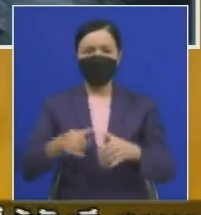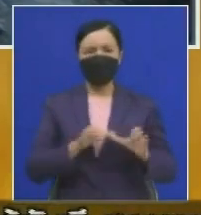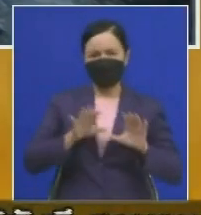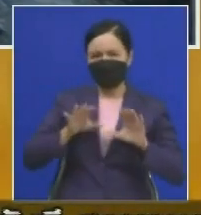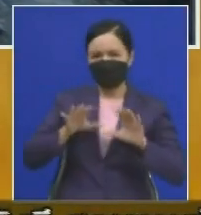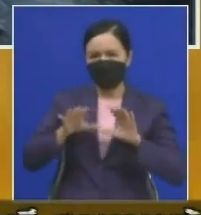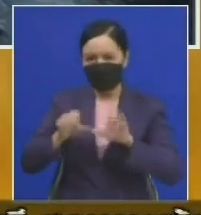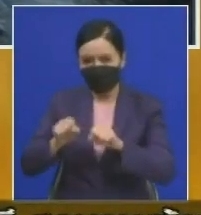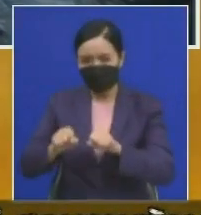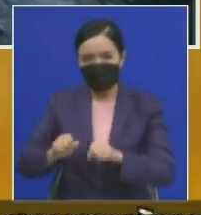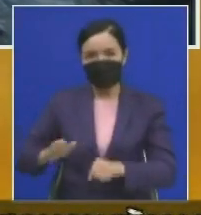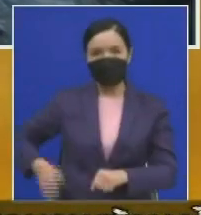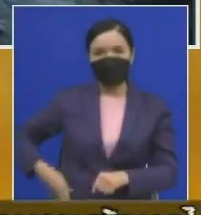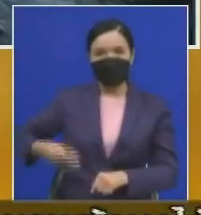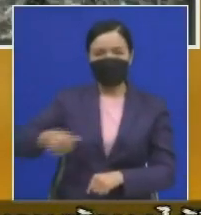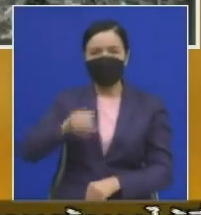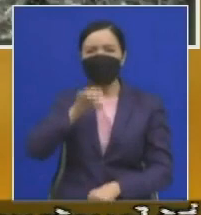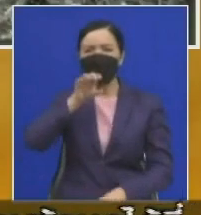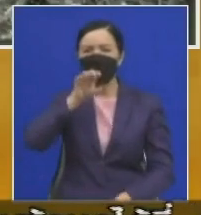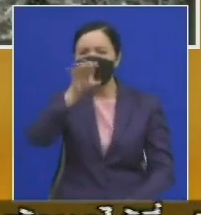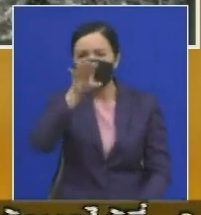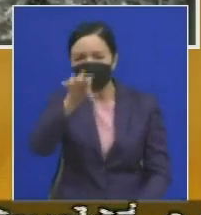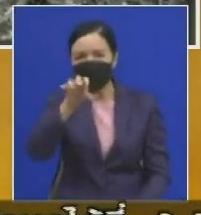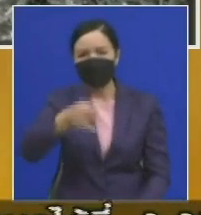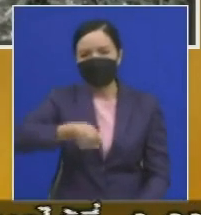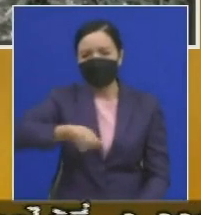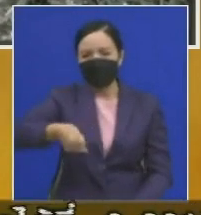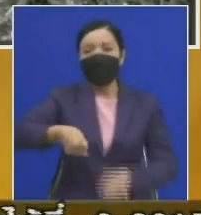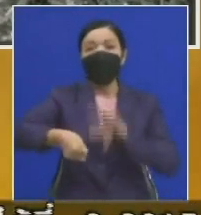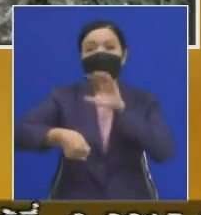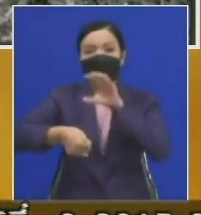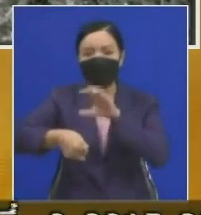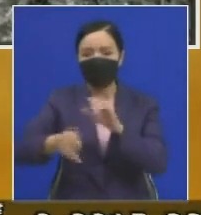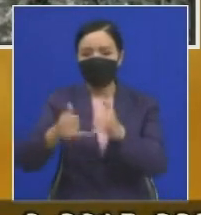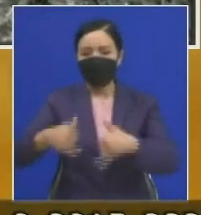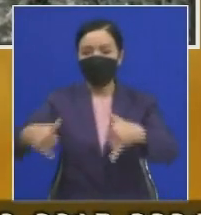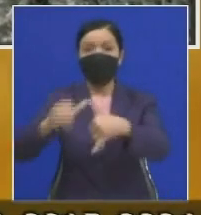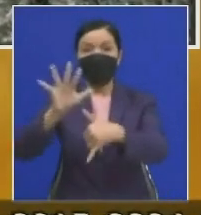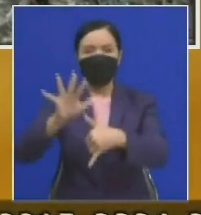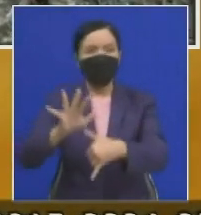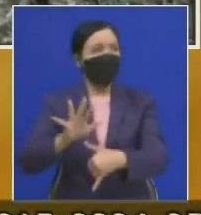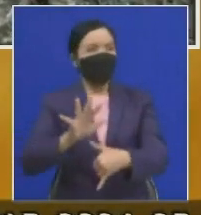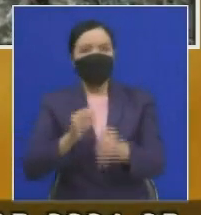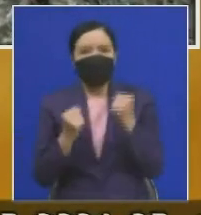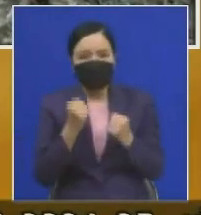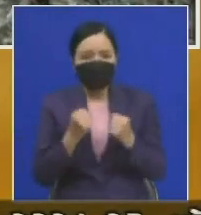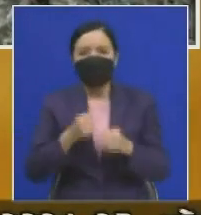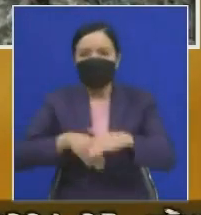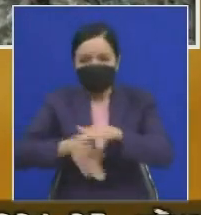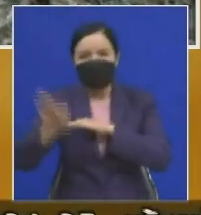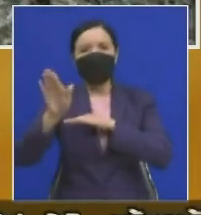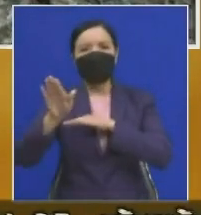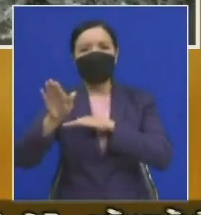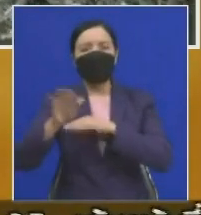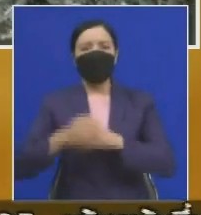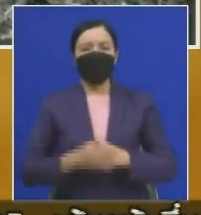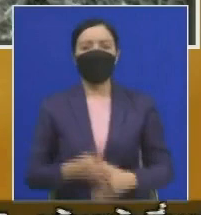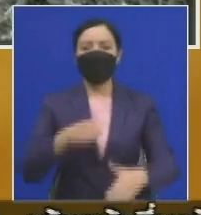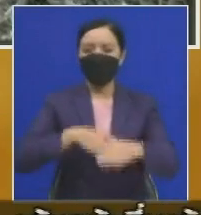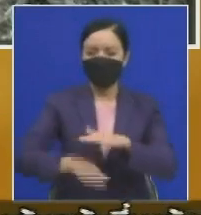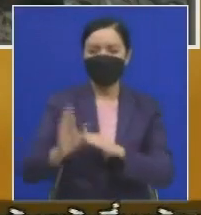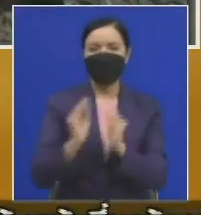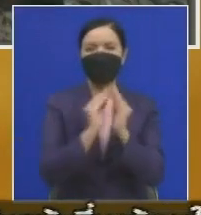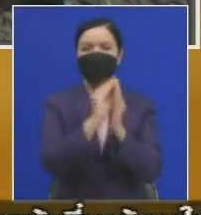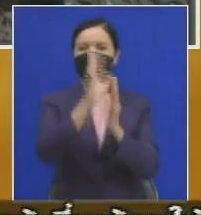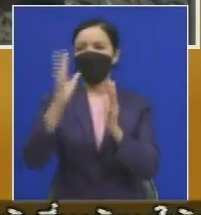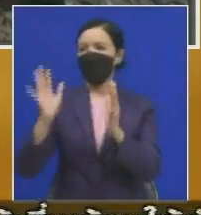จับกล่ม สุนักนำทาง ส่งเสียงเห่าขมาก่อนอะไรไวตัท่าน ไ้ 5 คนเลยรตัว นี้ นี้เข้า